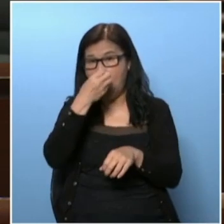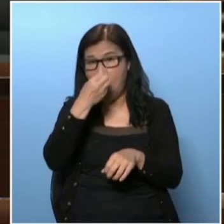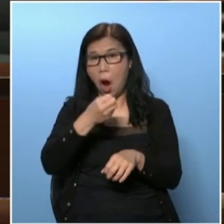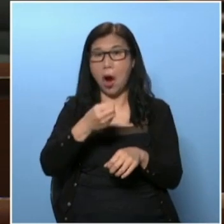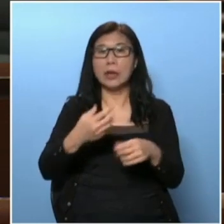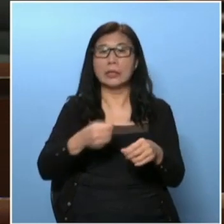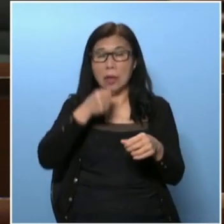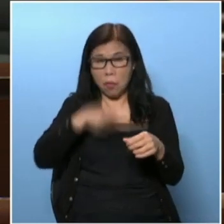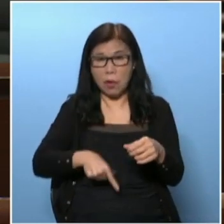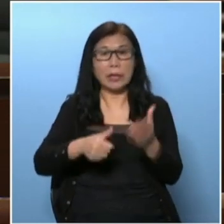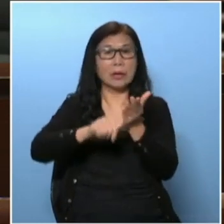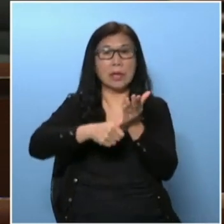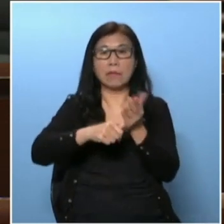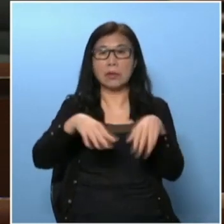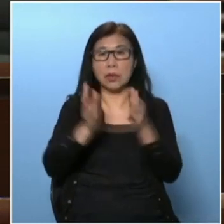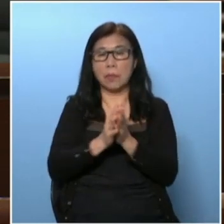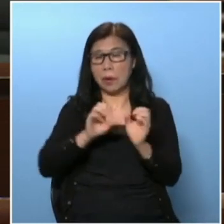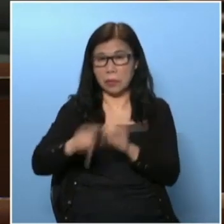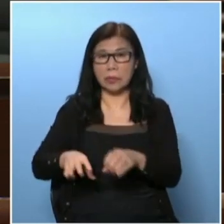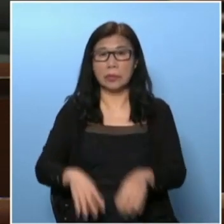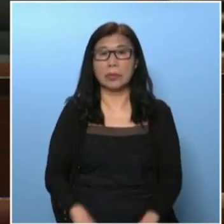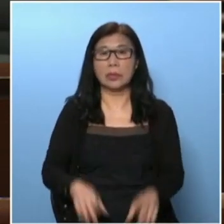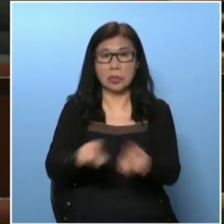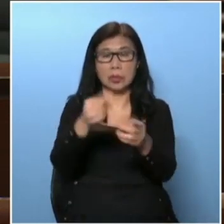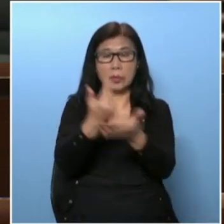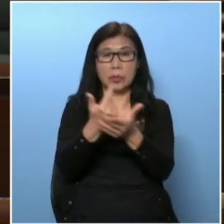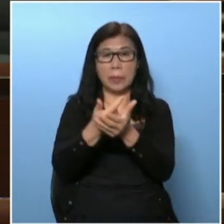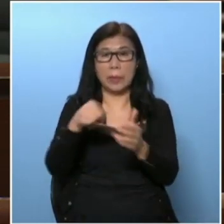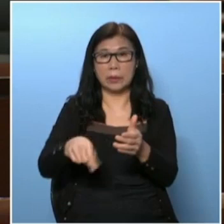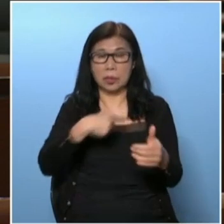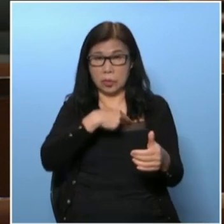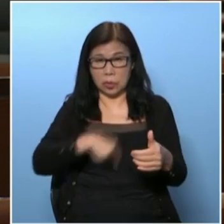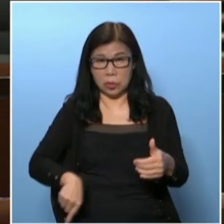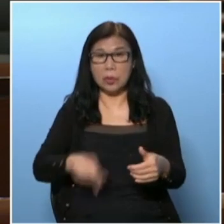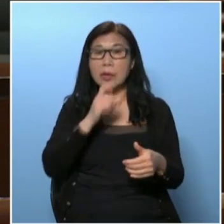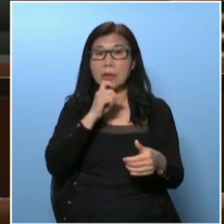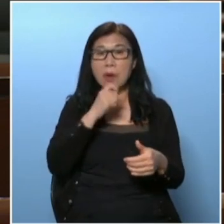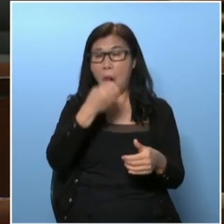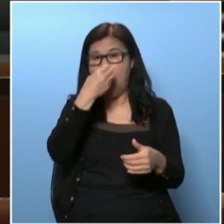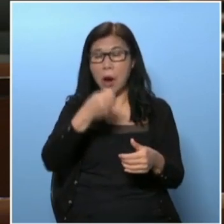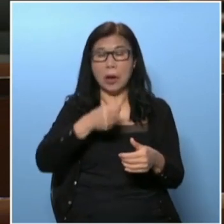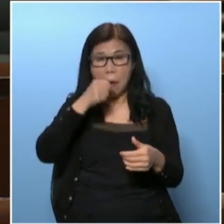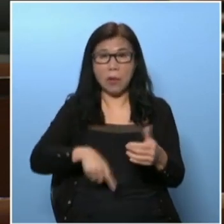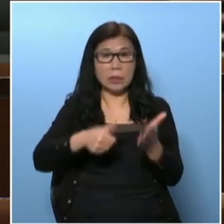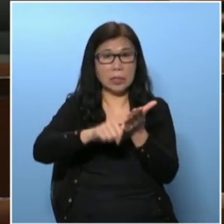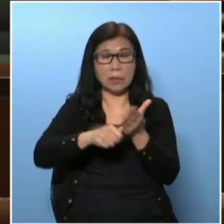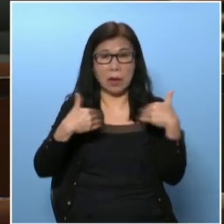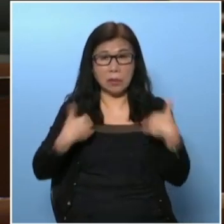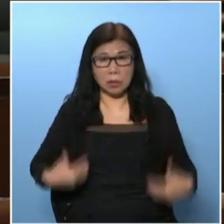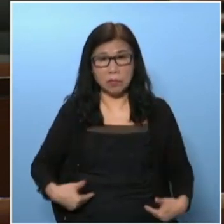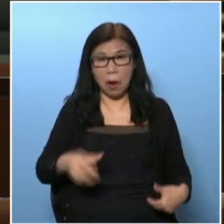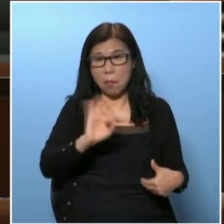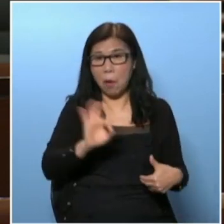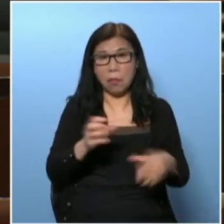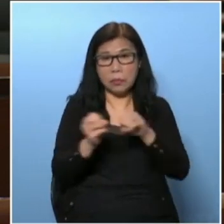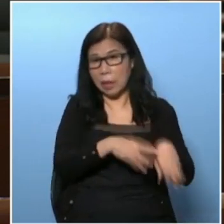行政區永久居民嘅身份。嗱，呢個真係相當嚴重啦！如果你做議員嘅，連一個特區嘅永久居民嘅身份你都不